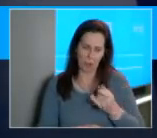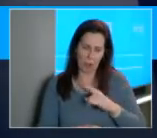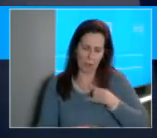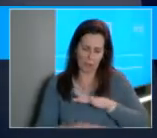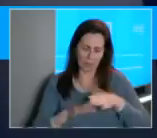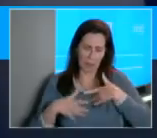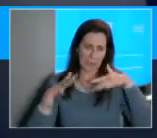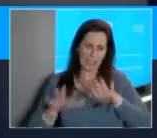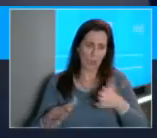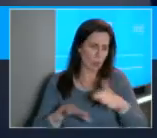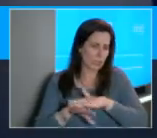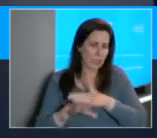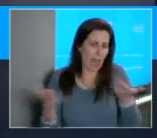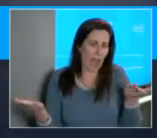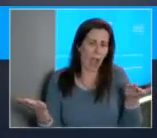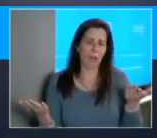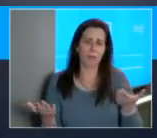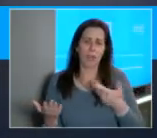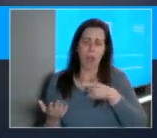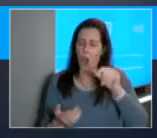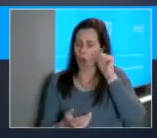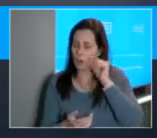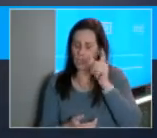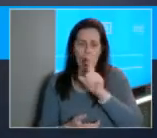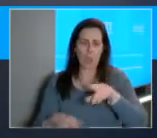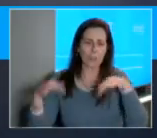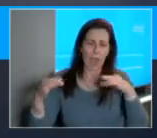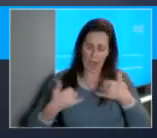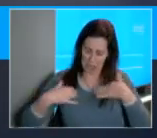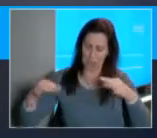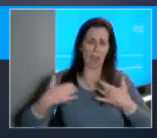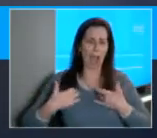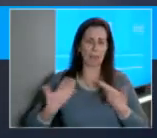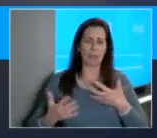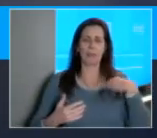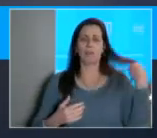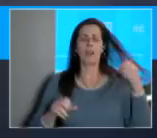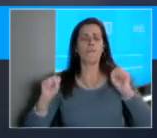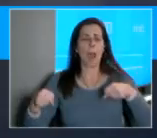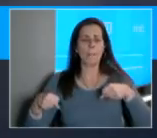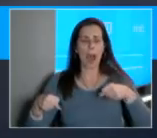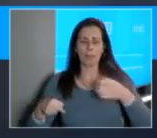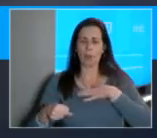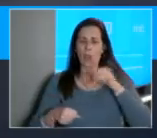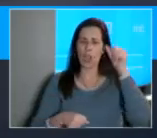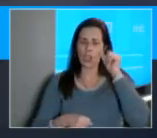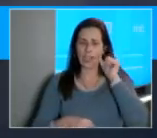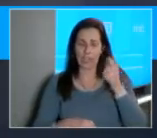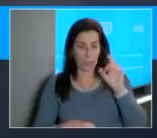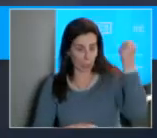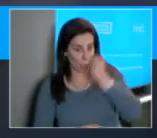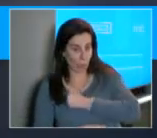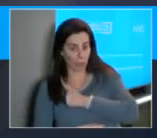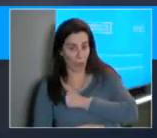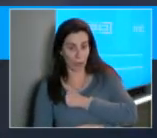גזענות. אני מצטער מאוד, לא חוויתי גזענות, לא אשכנזי, לא ספרדי. הנה, אני ספרדי, והבעלים שלנו הם אשכנזים כהורים. בציונות הדתית?